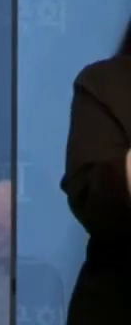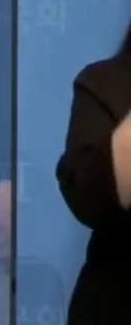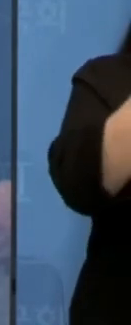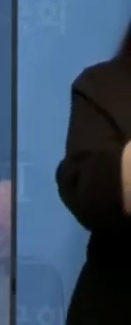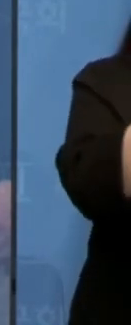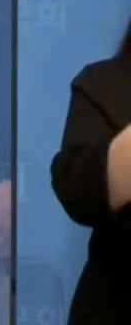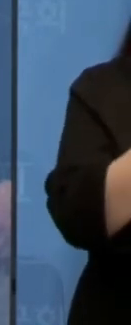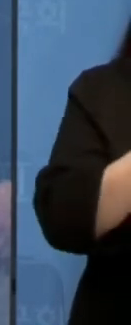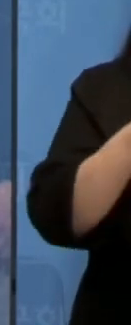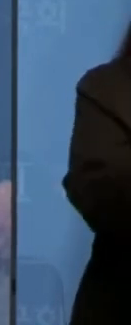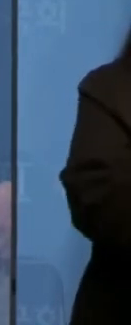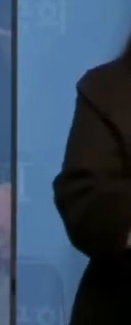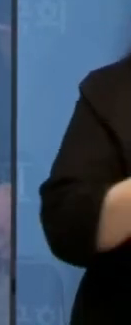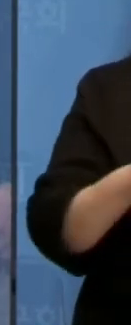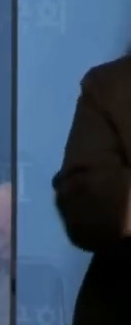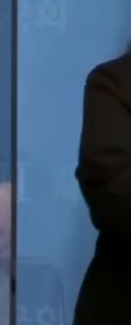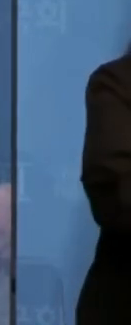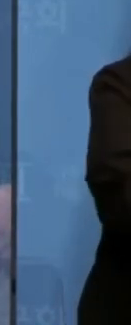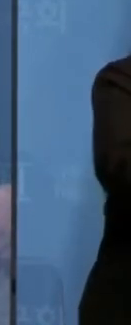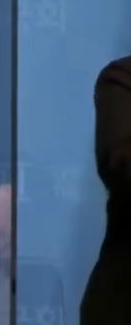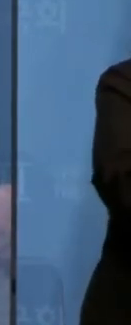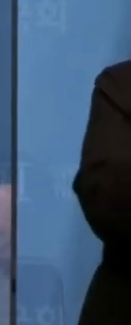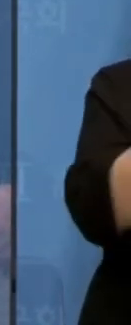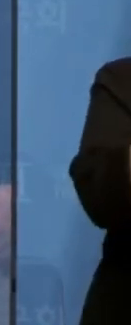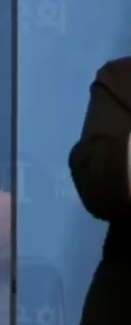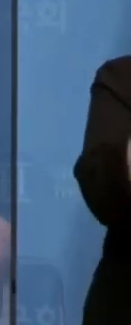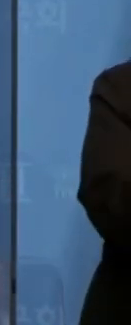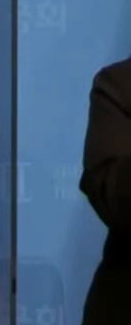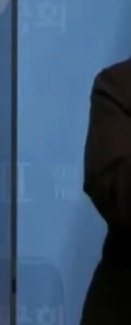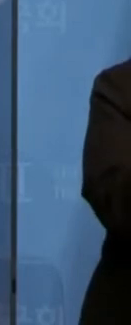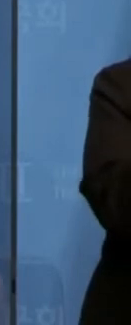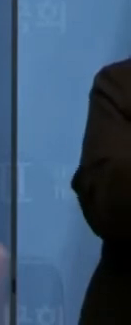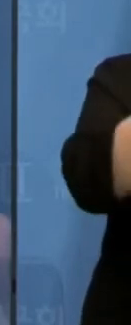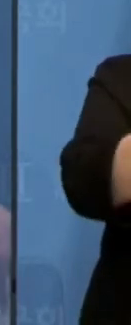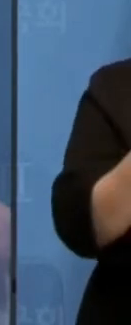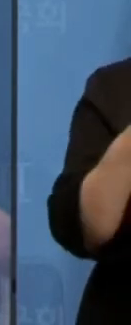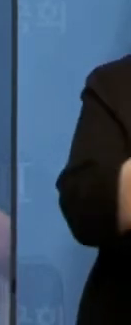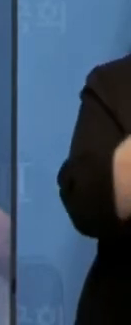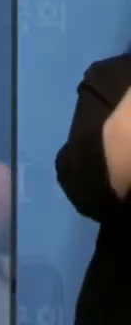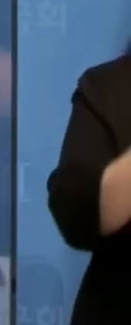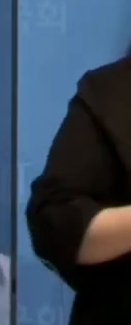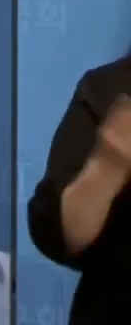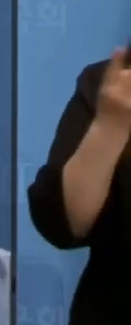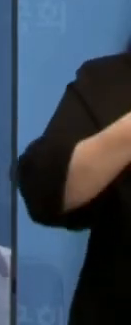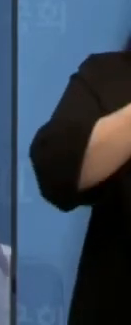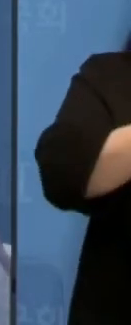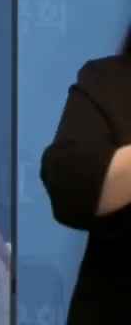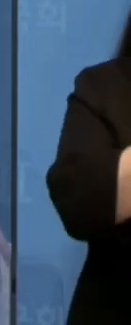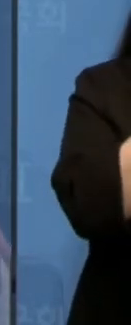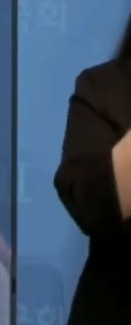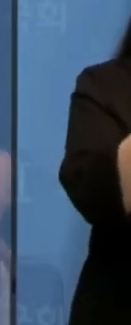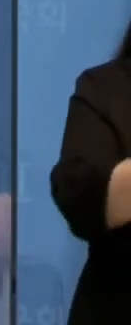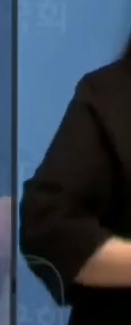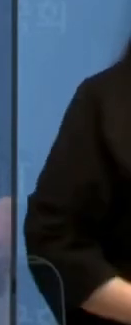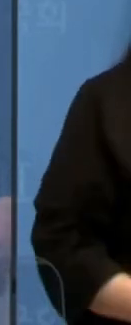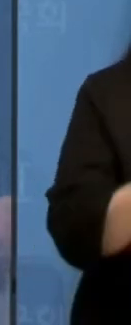홍정민 국회의원이고요. 저희 왼쪽은 전용기 국회의원 오늘 함께했습니다. 두 분 감사합니다. 저는